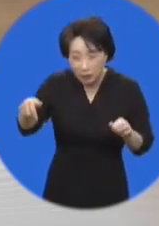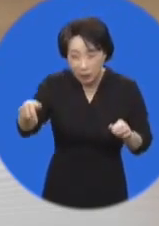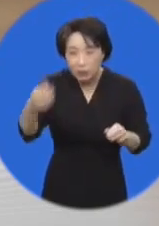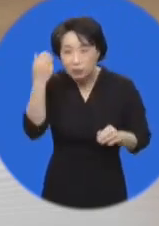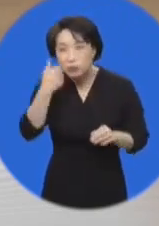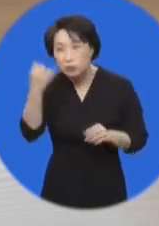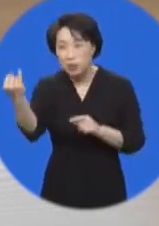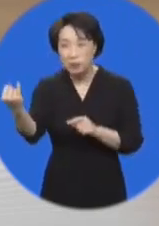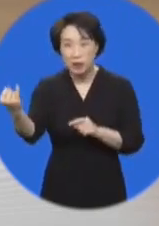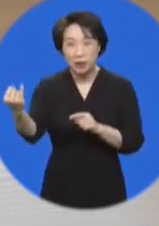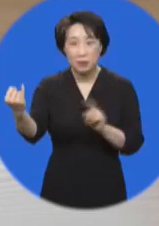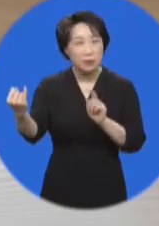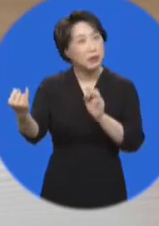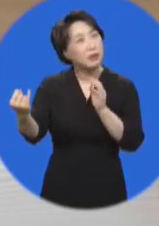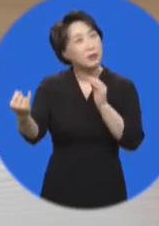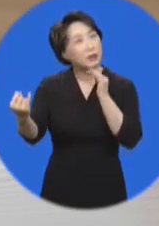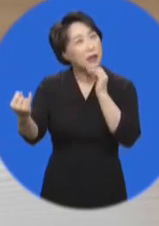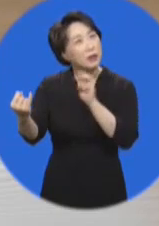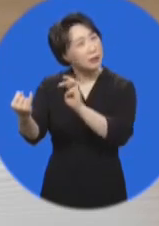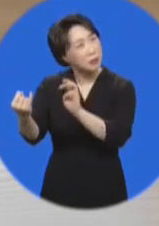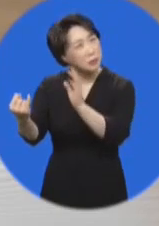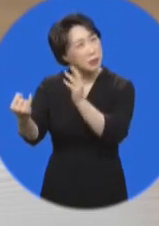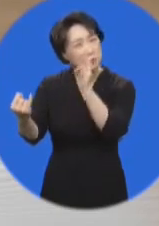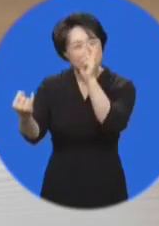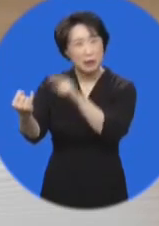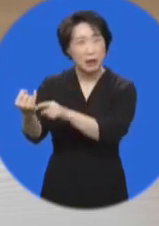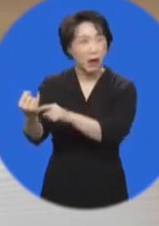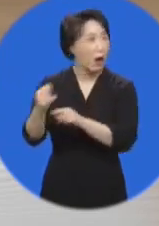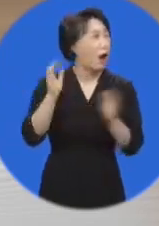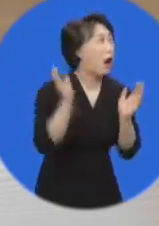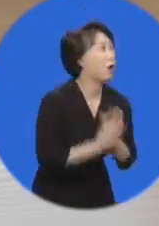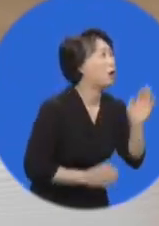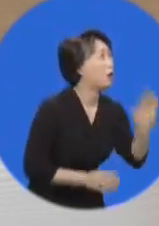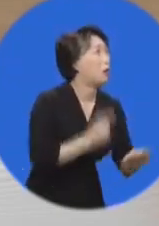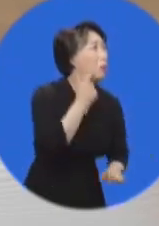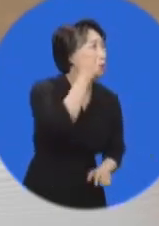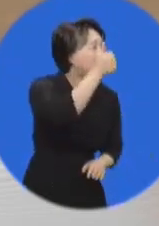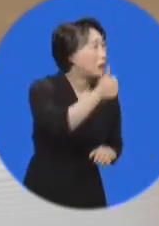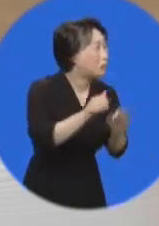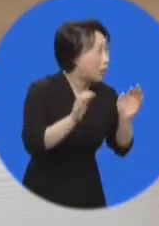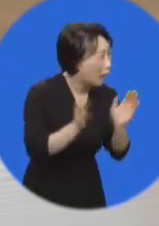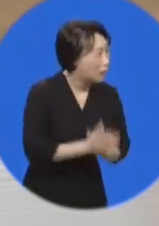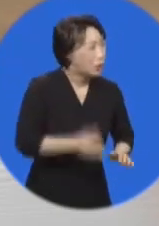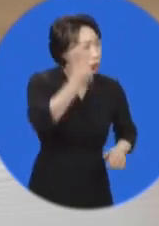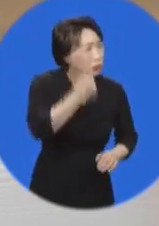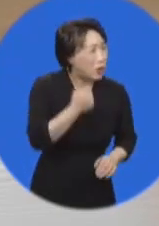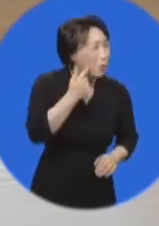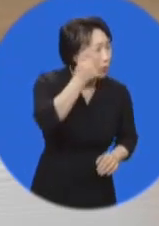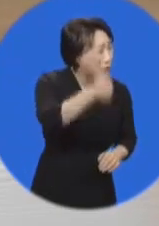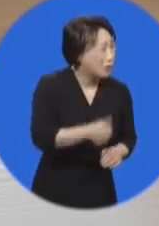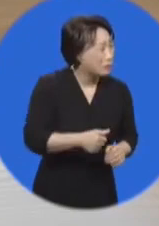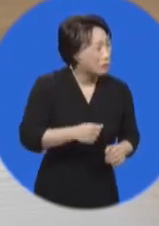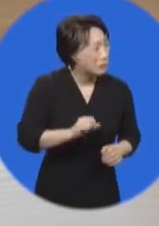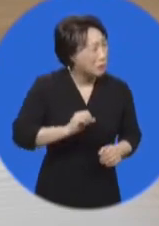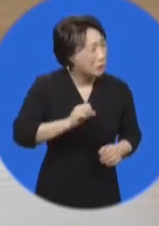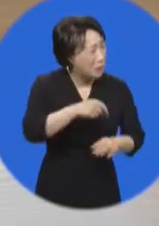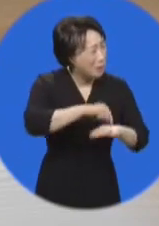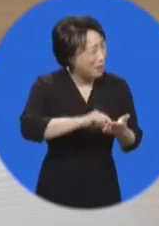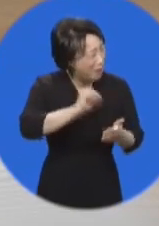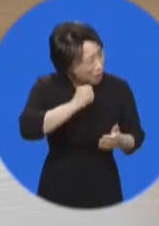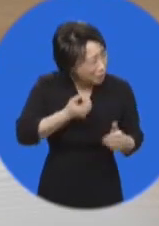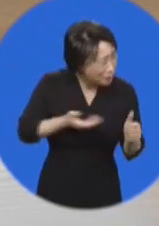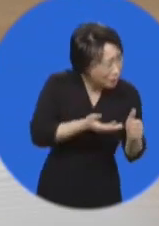성도 하나가 30대 성도더니 아이고 목사님 세상에 누가 이렇게 속썩에 두신대요